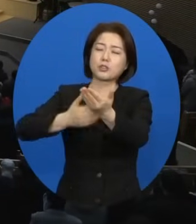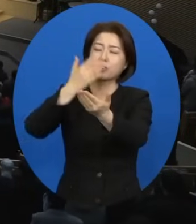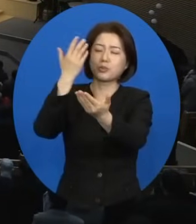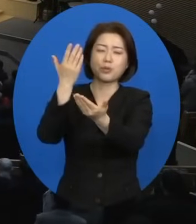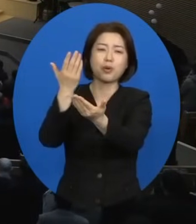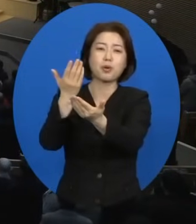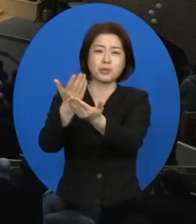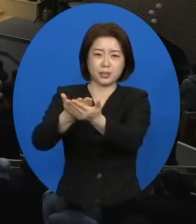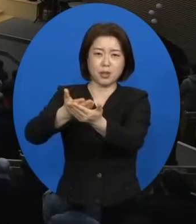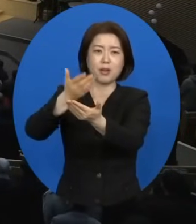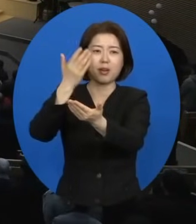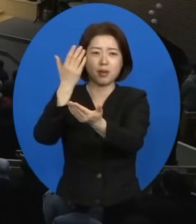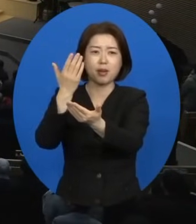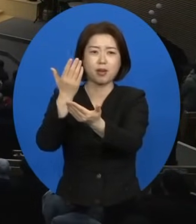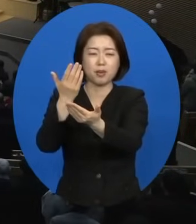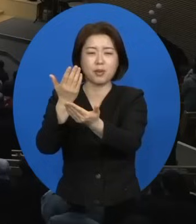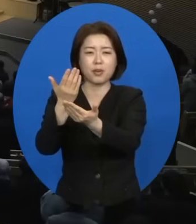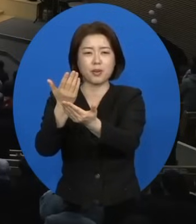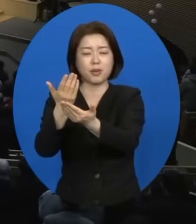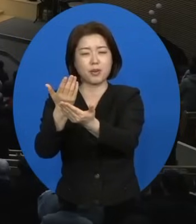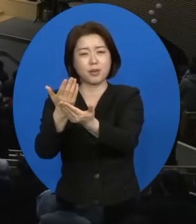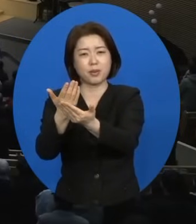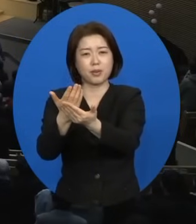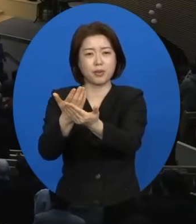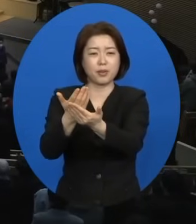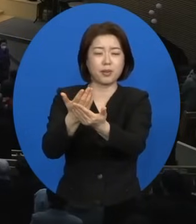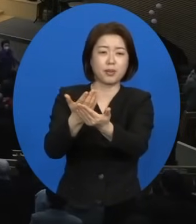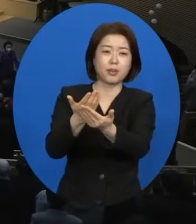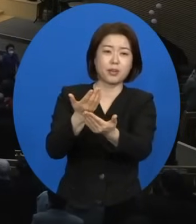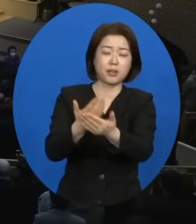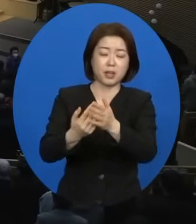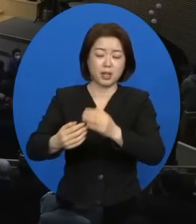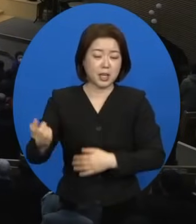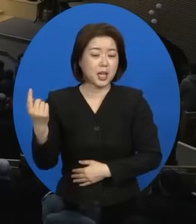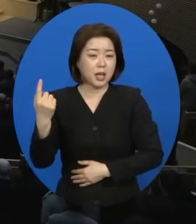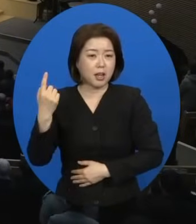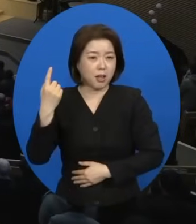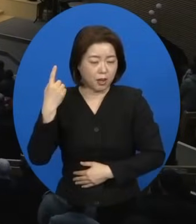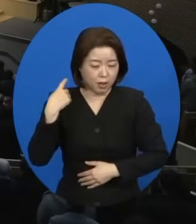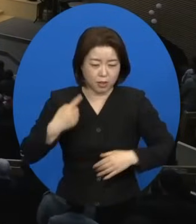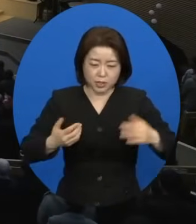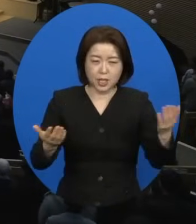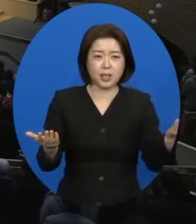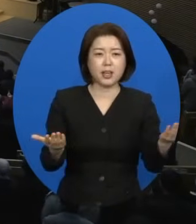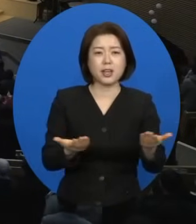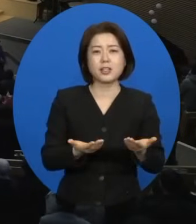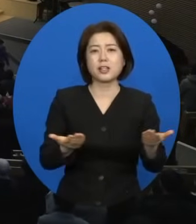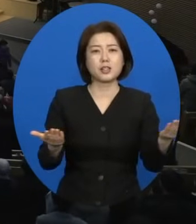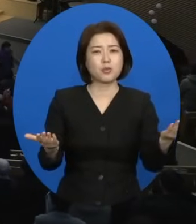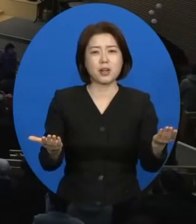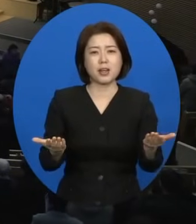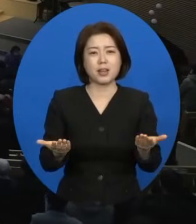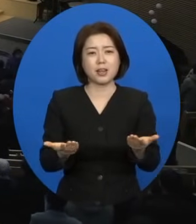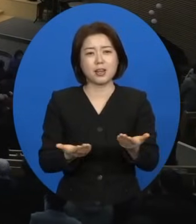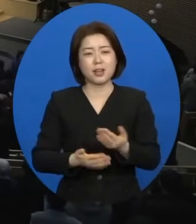받아주소서 어제 일과 내일도 어제